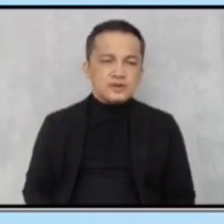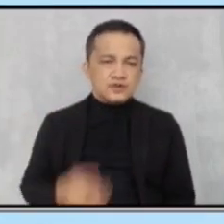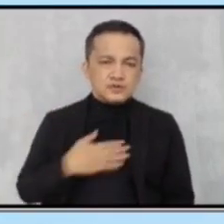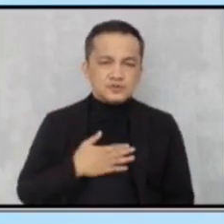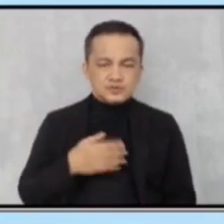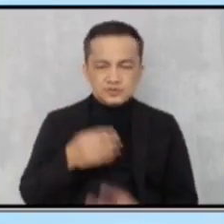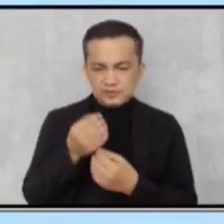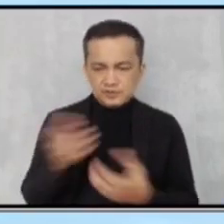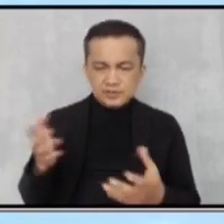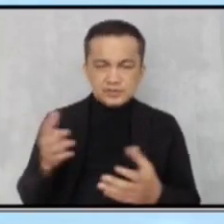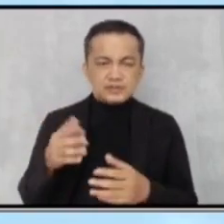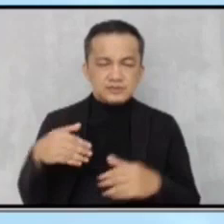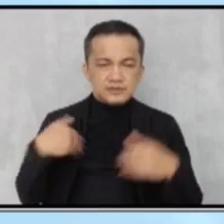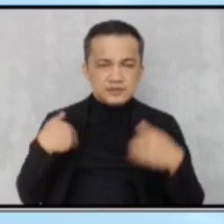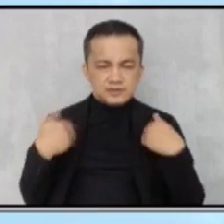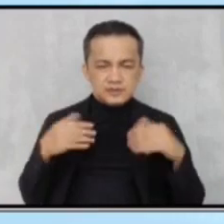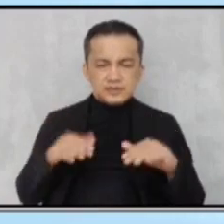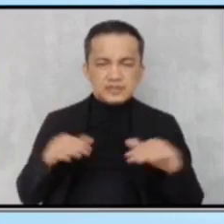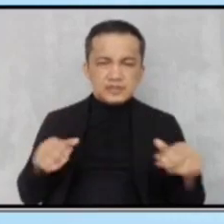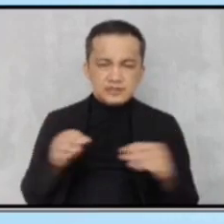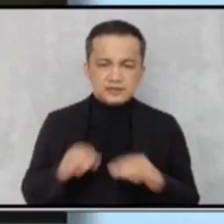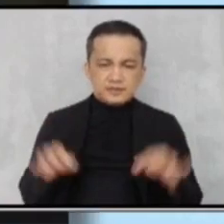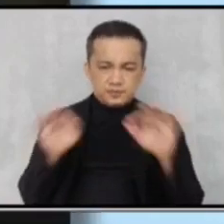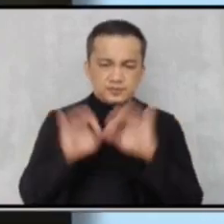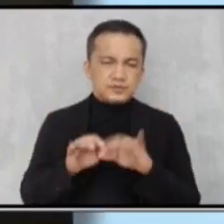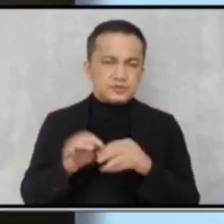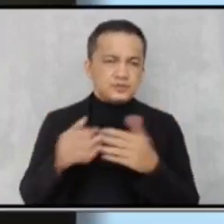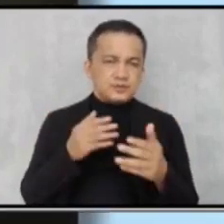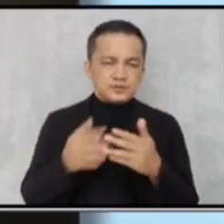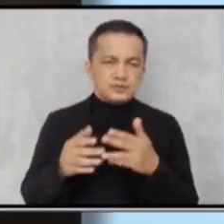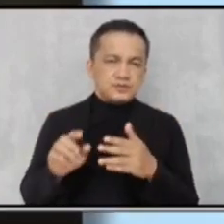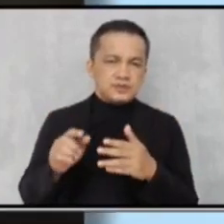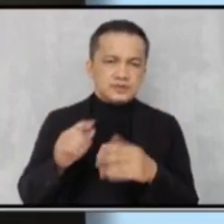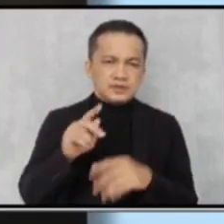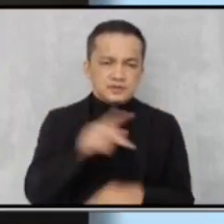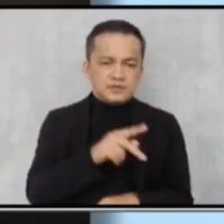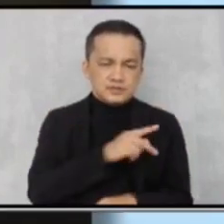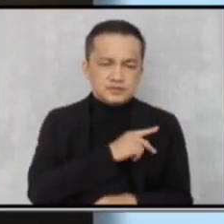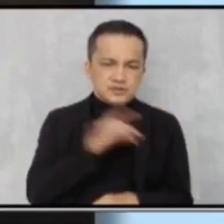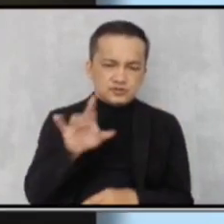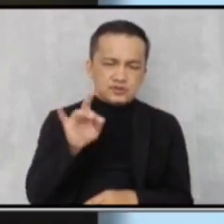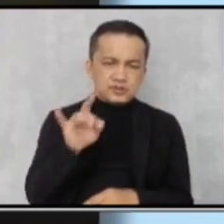kabataang mahalaga sila anuman ang kanilang personal choices sa buhay.